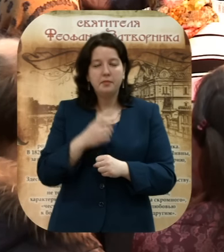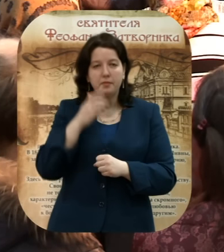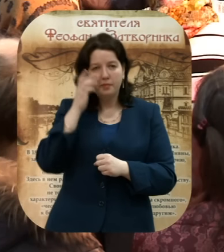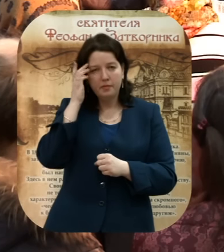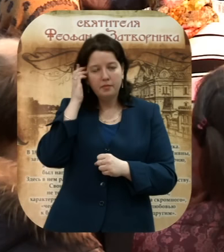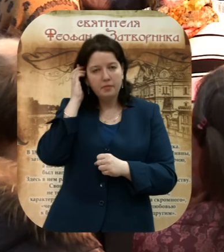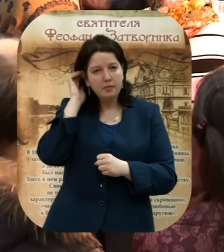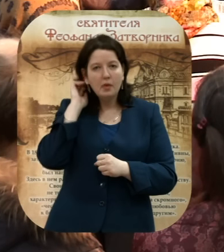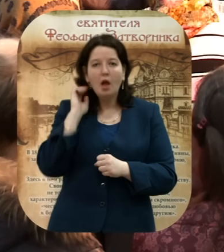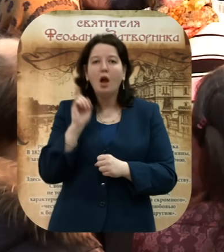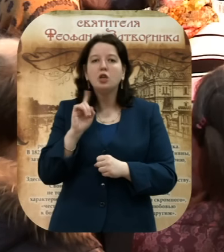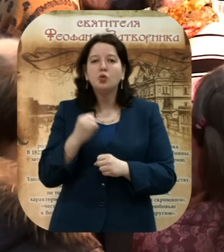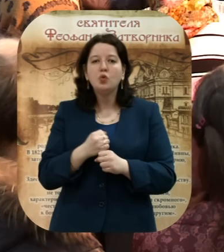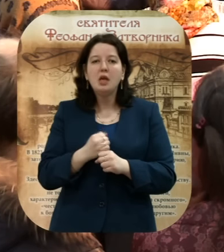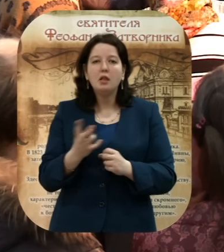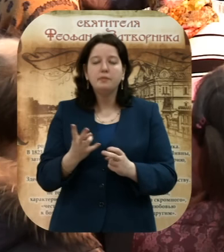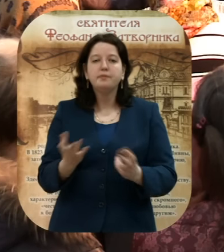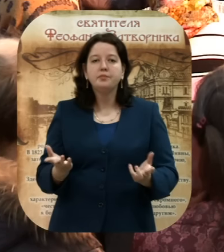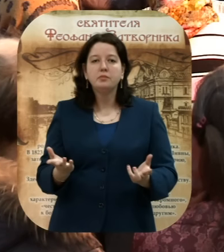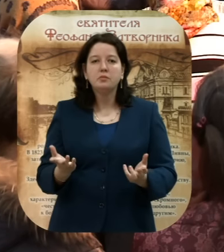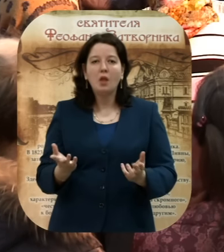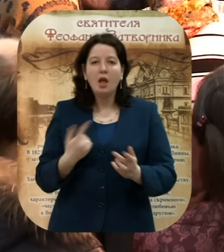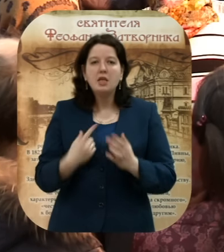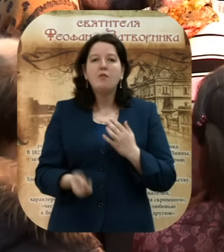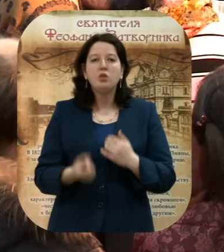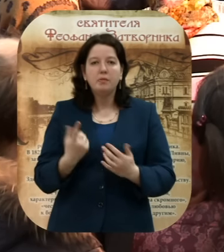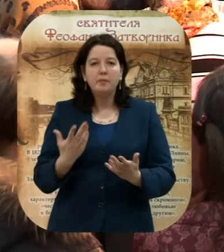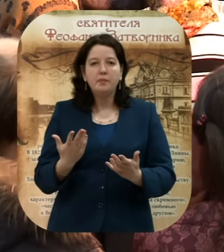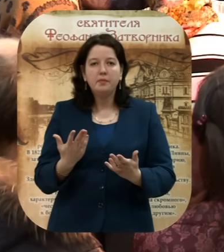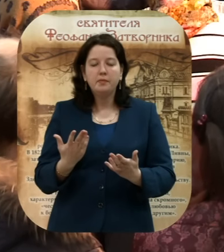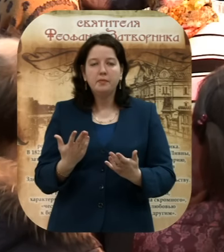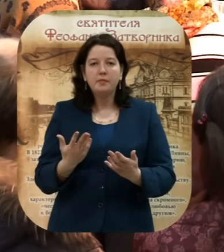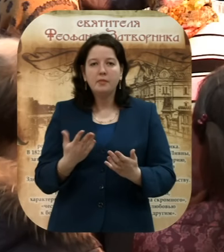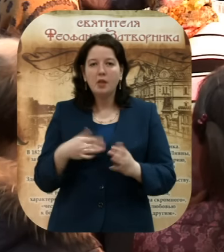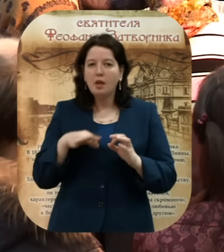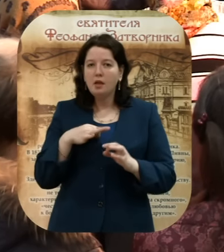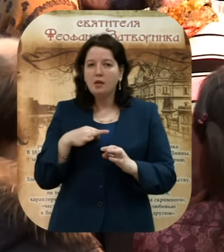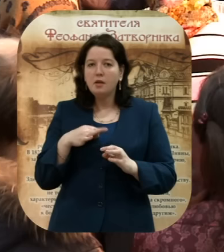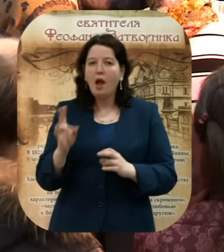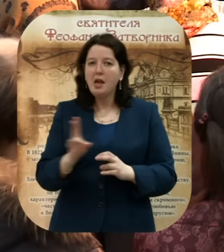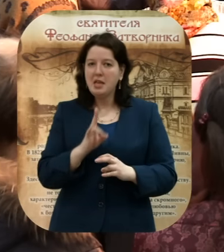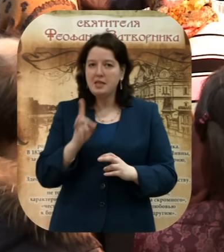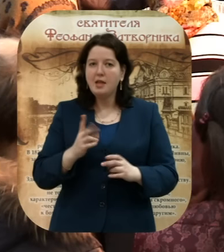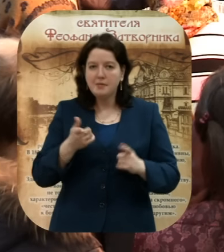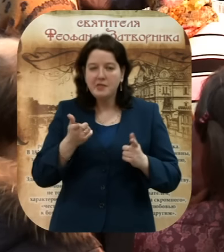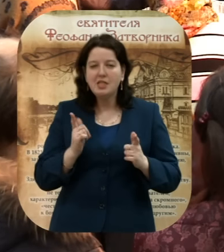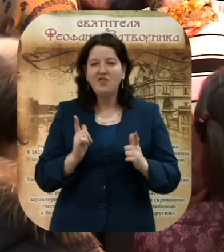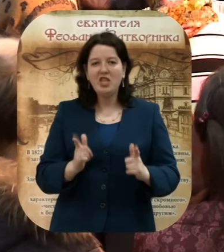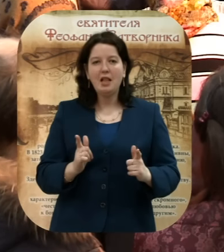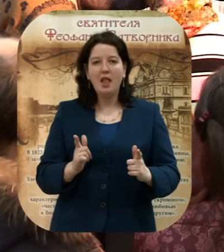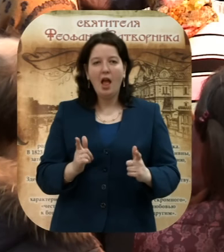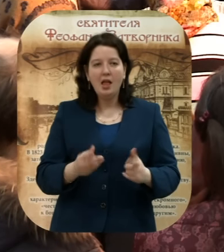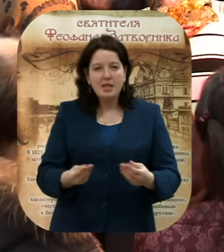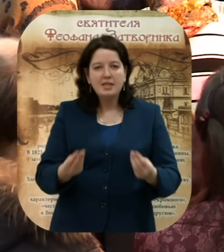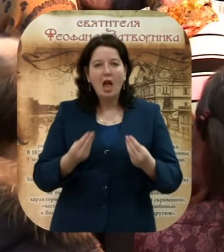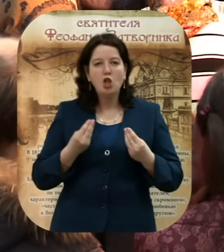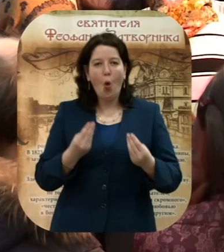А что делать? И вот здесь, скажу, христианство действительно